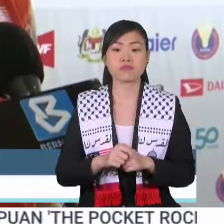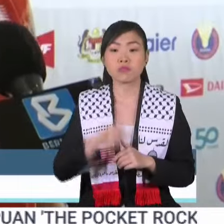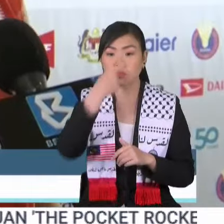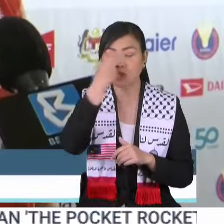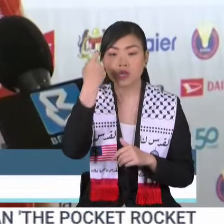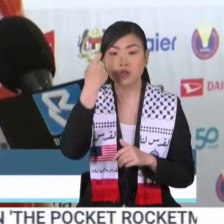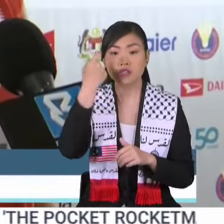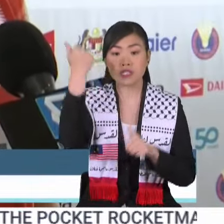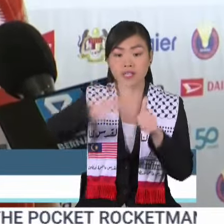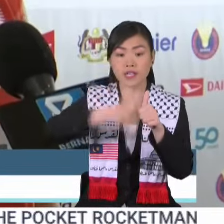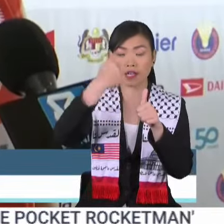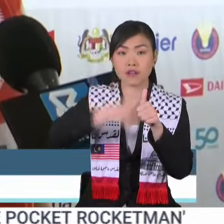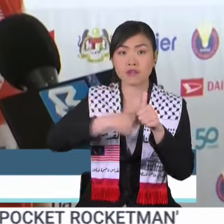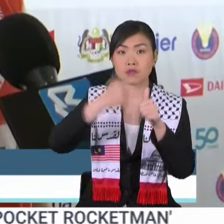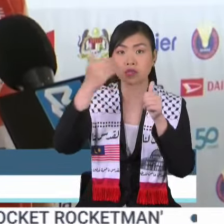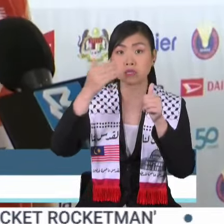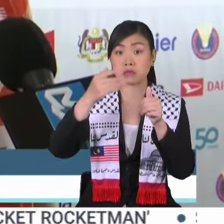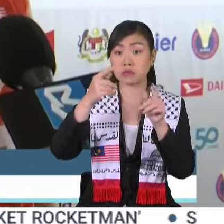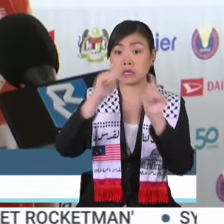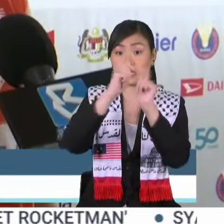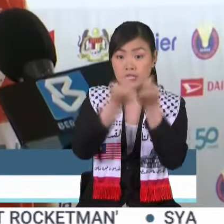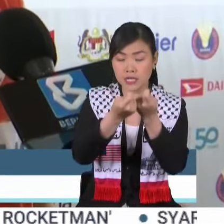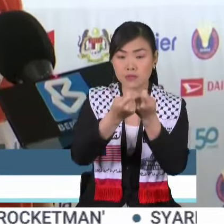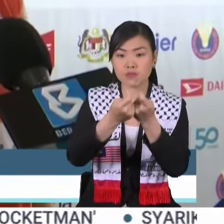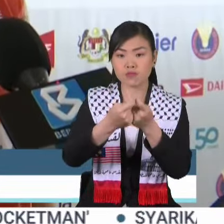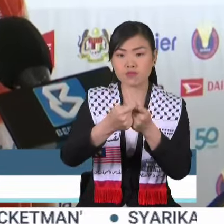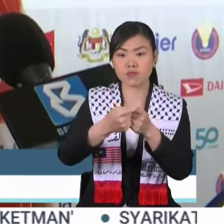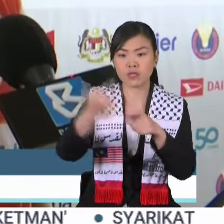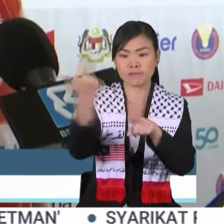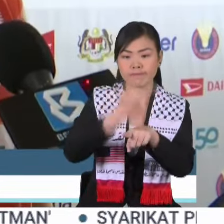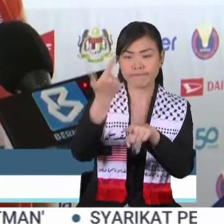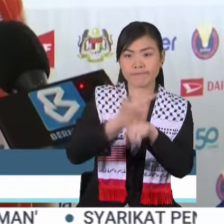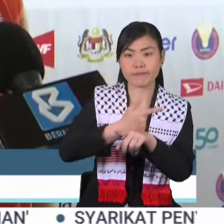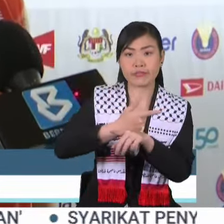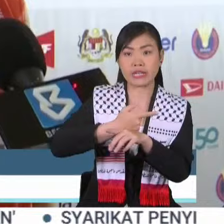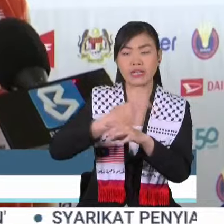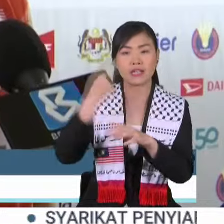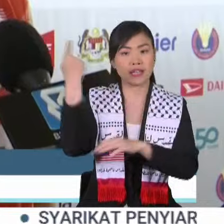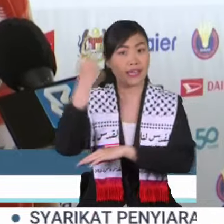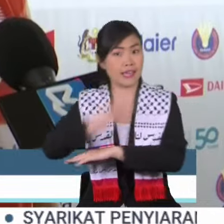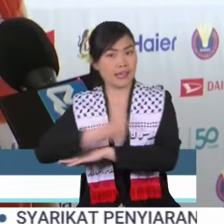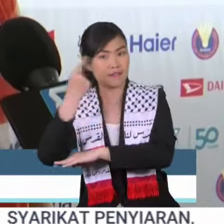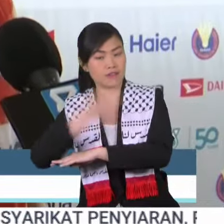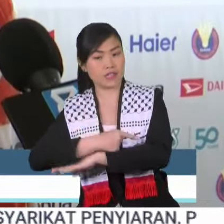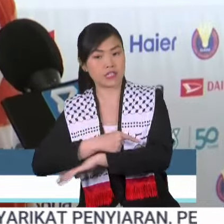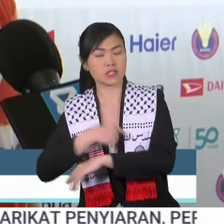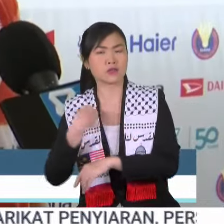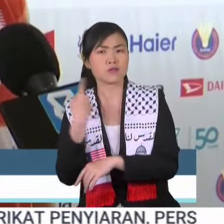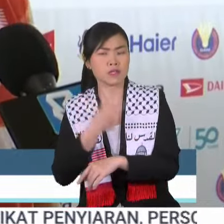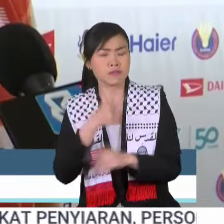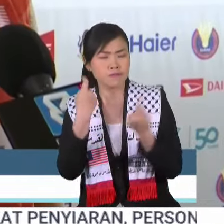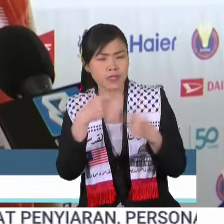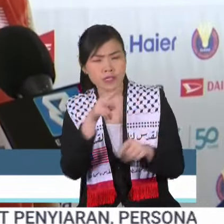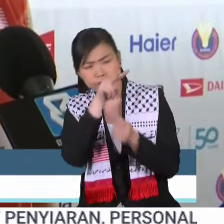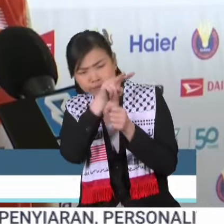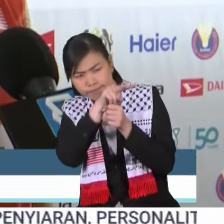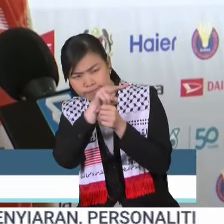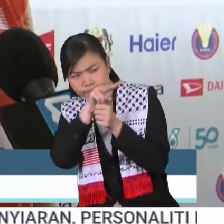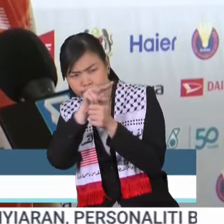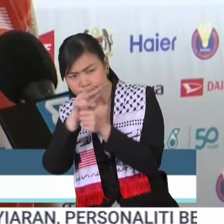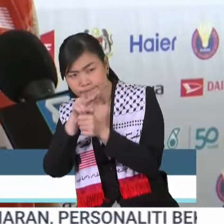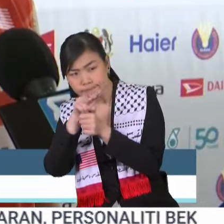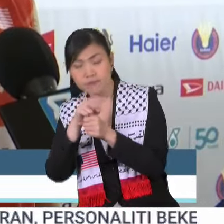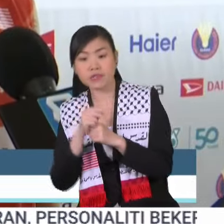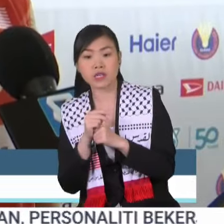semua orang tiap-tiap hari training. So, apa cakap kita dulu menang dan kita payah study diorang main game atau diorang